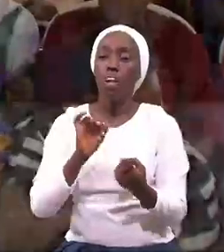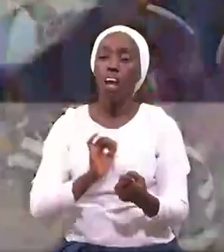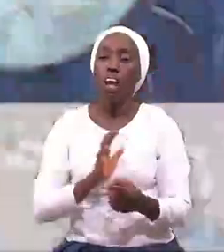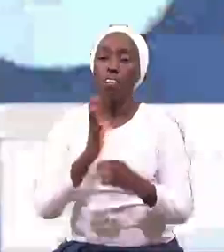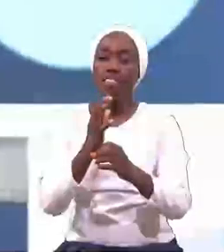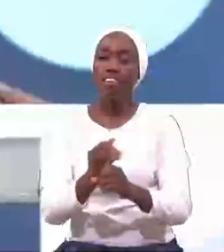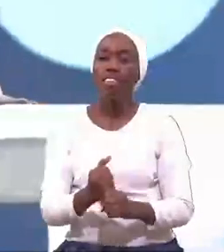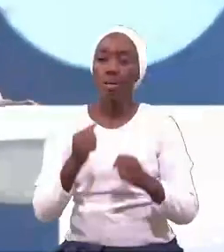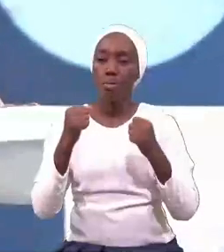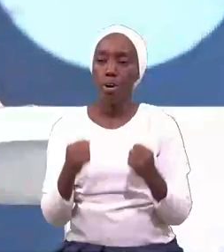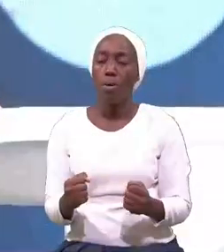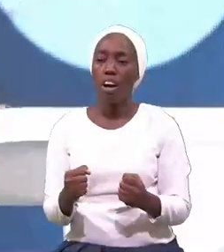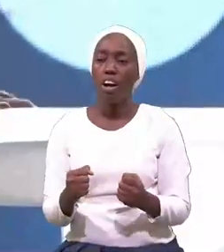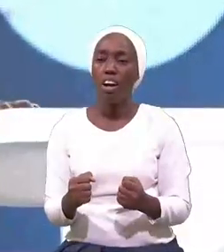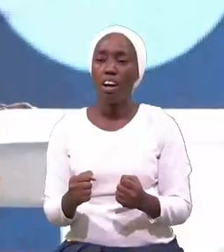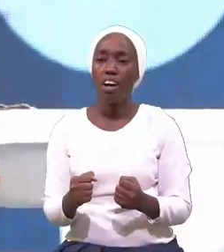Quand je reçois la puissance,